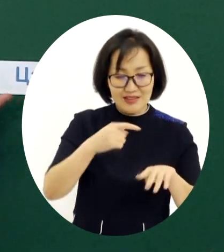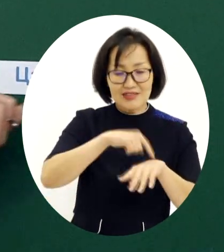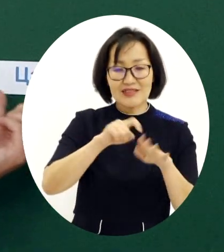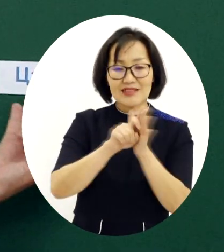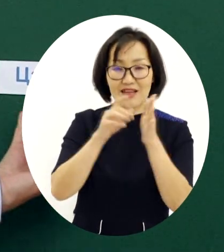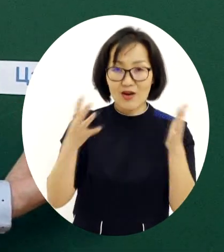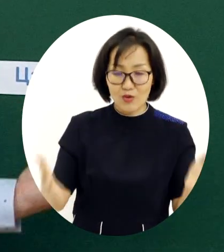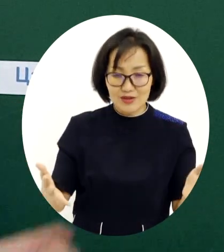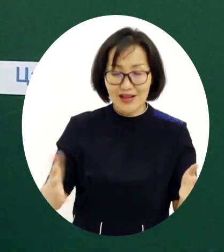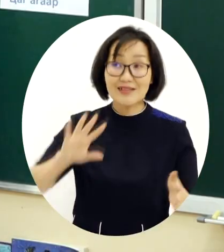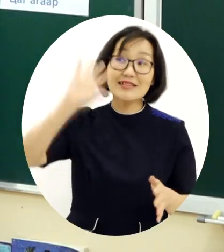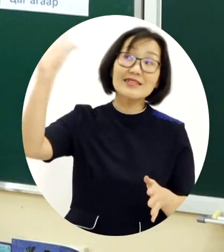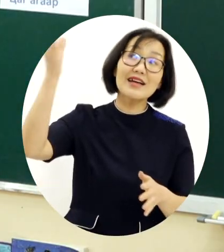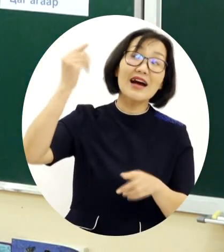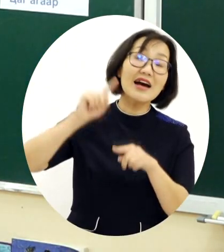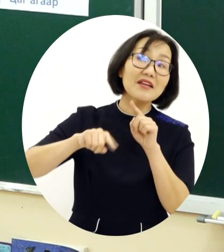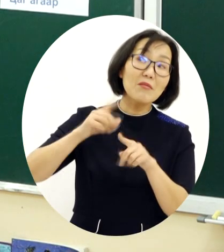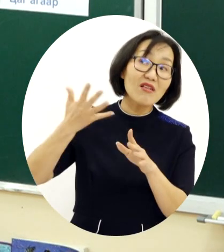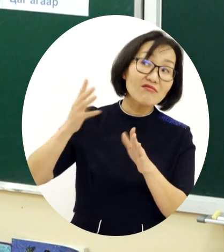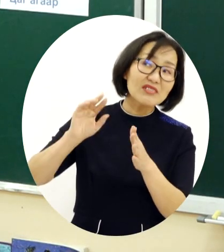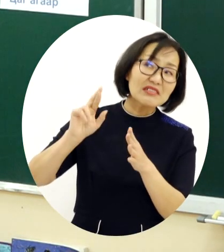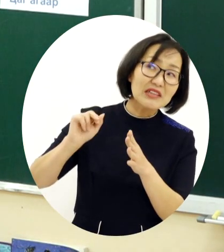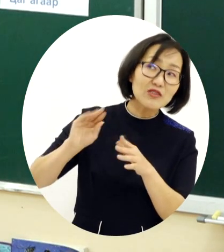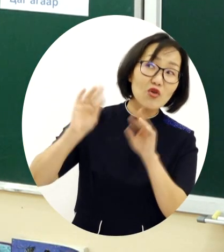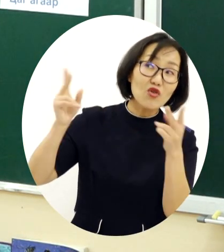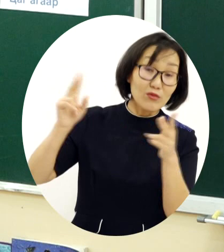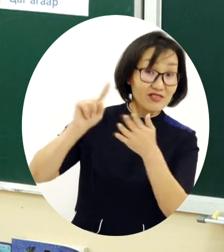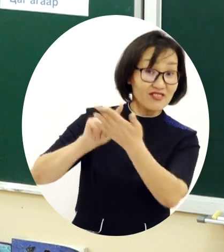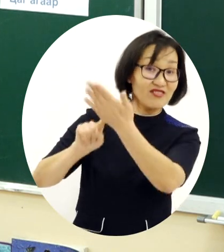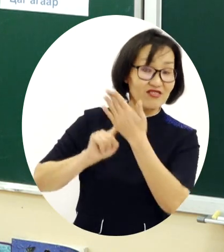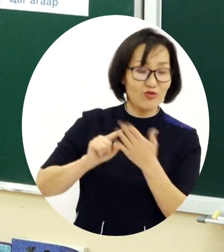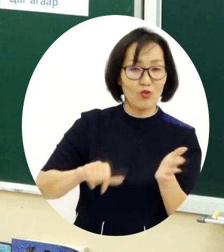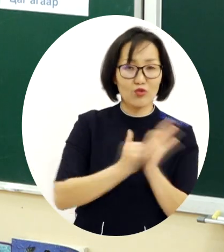хугацаа, цаг агаарыг илэрхийлж байгаа юм байна.